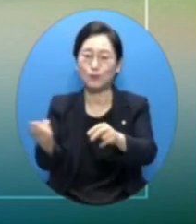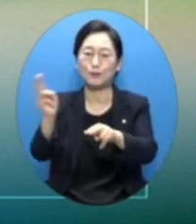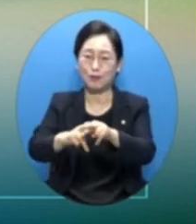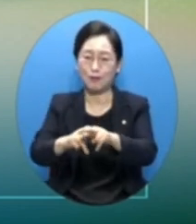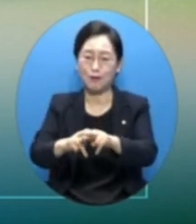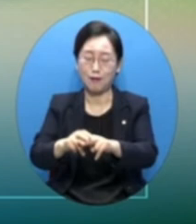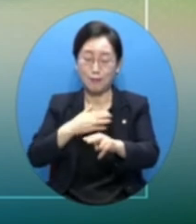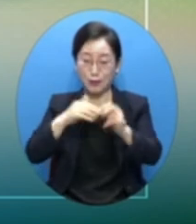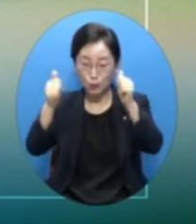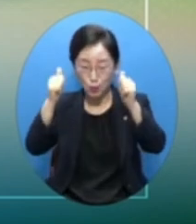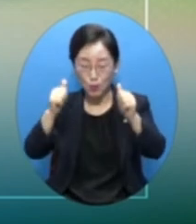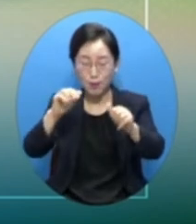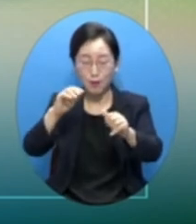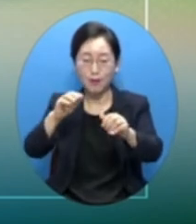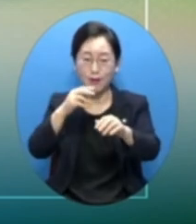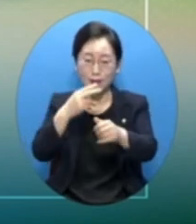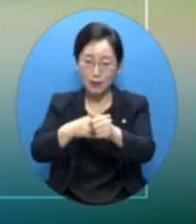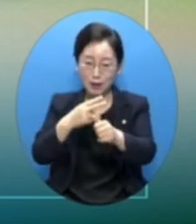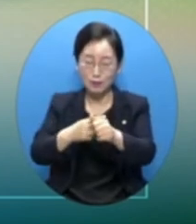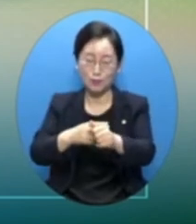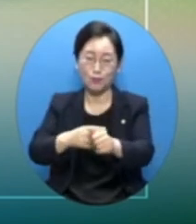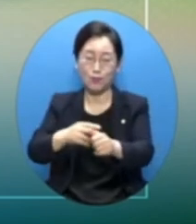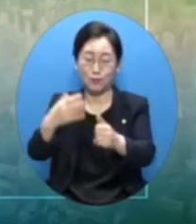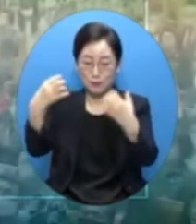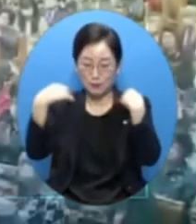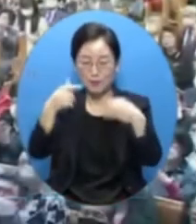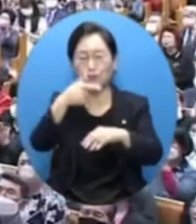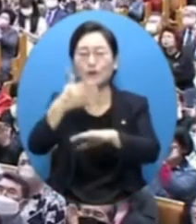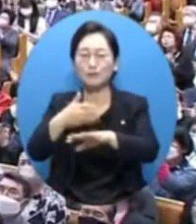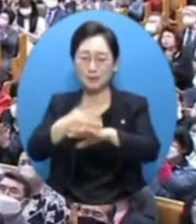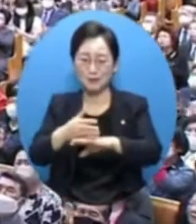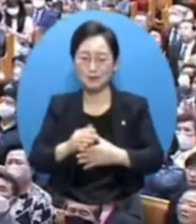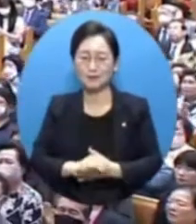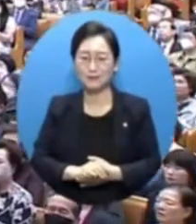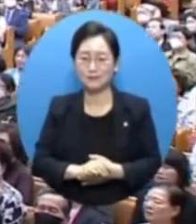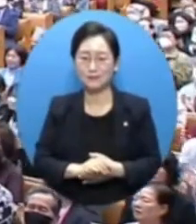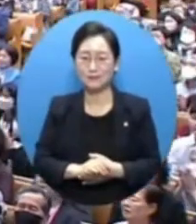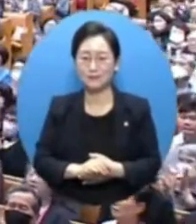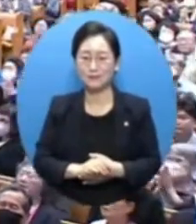기쁨을 누리게 해주셔서 감사하다. 할렐루야.